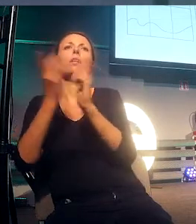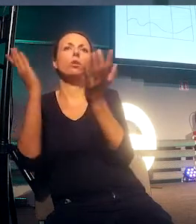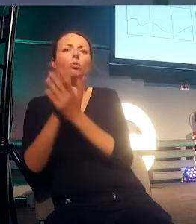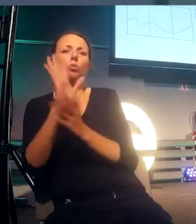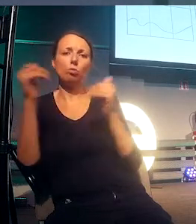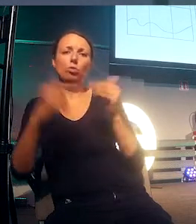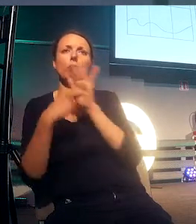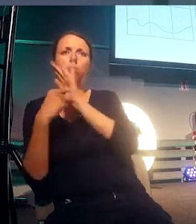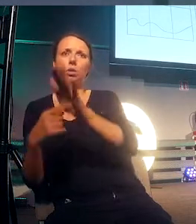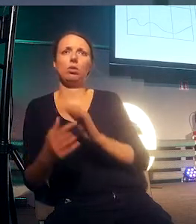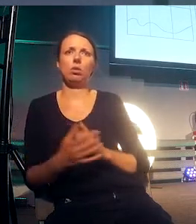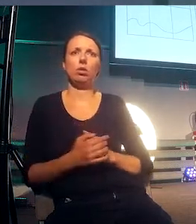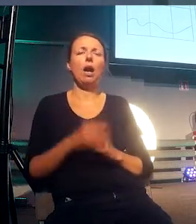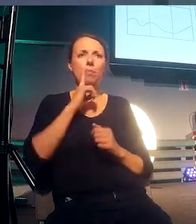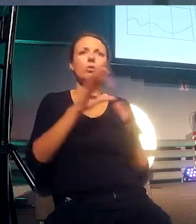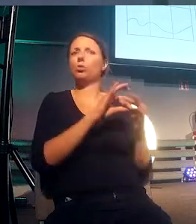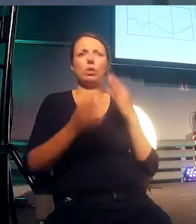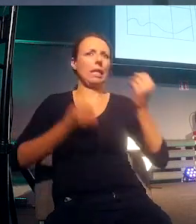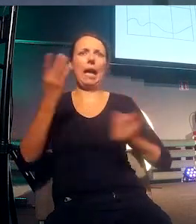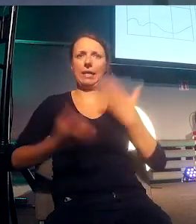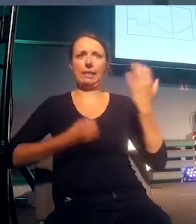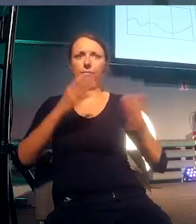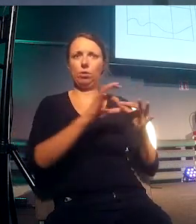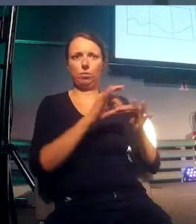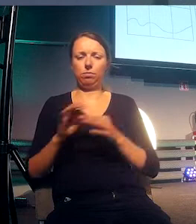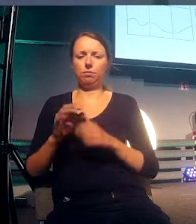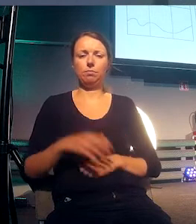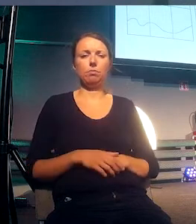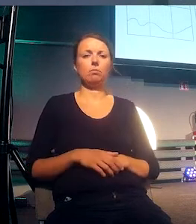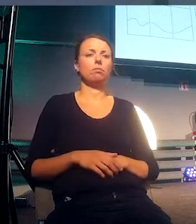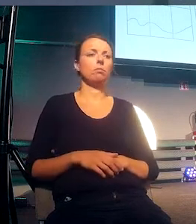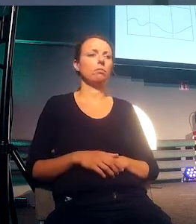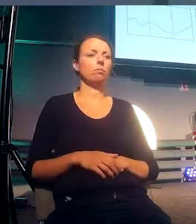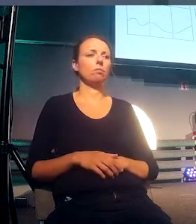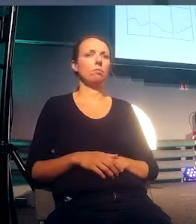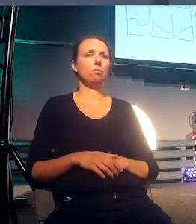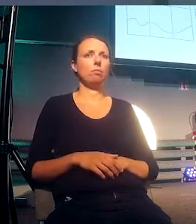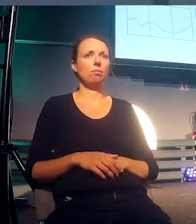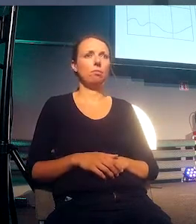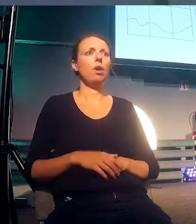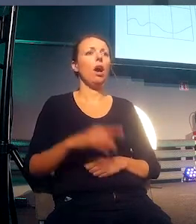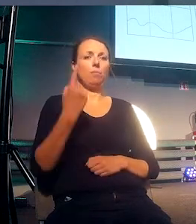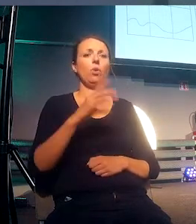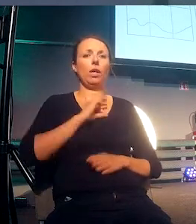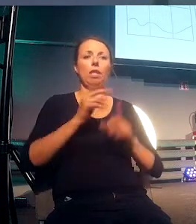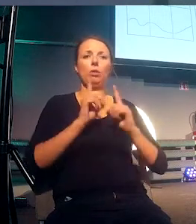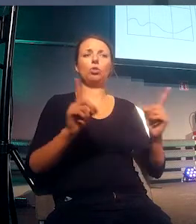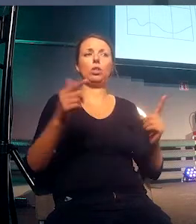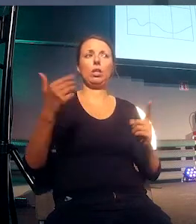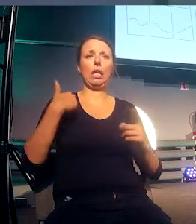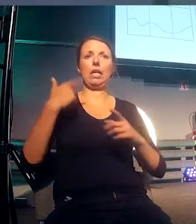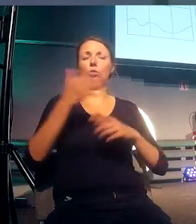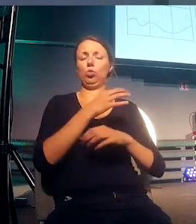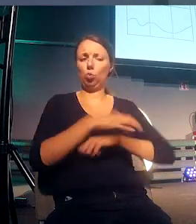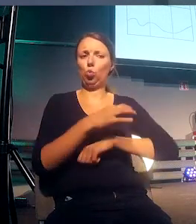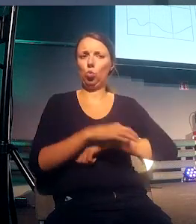to również związek z kreatywnością. Jedna z moich nauczycielek na studiach zajmowała się